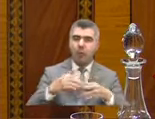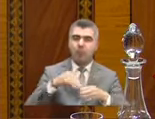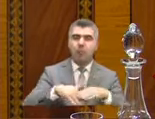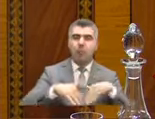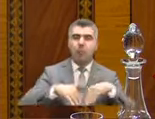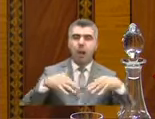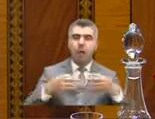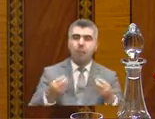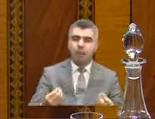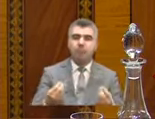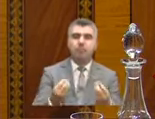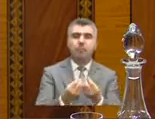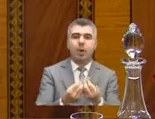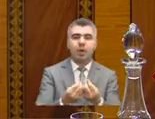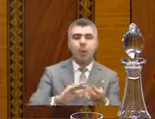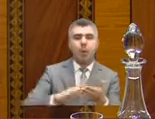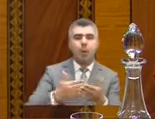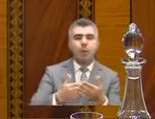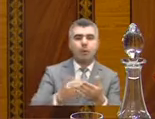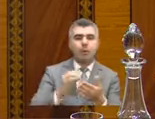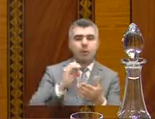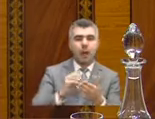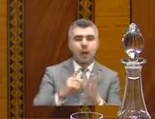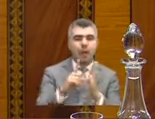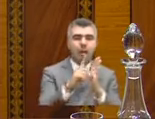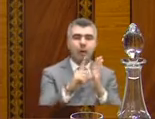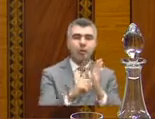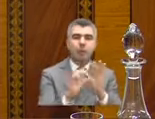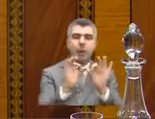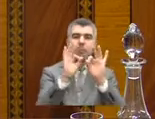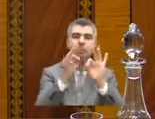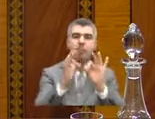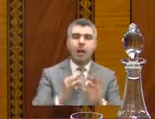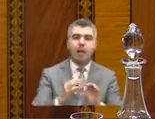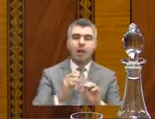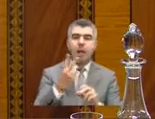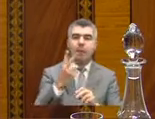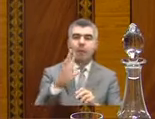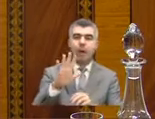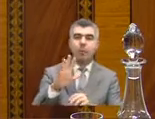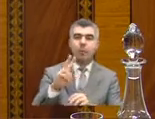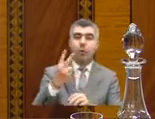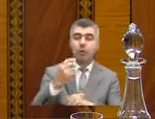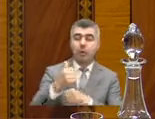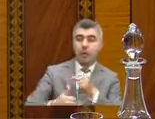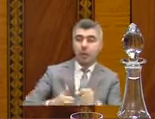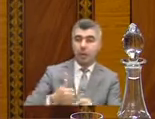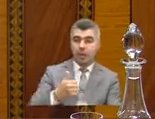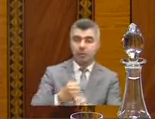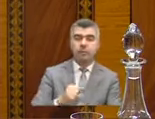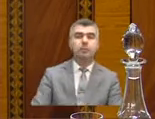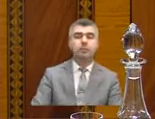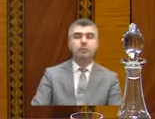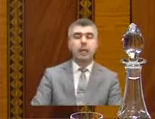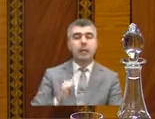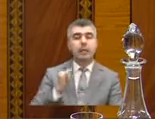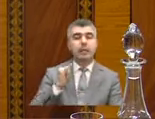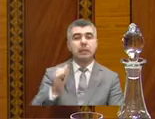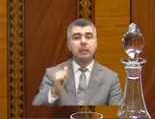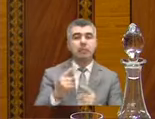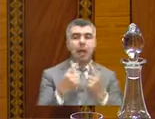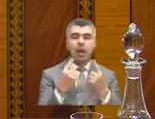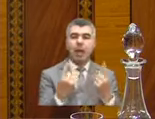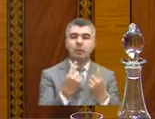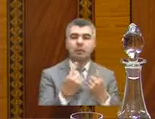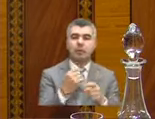لبسط الخطوط العريضة لمشروع قانون المالية لسنة 2025. وكما تعودنا على مر